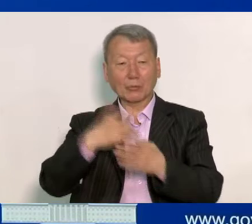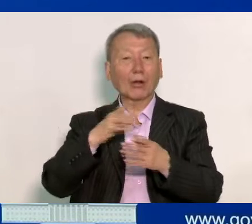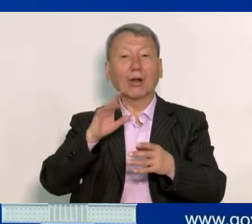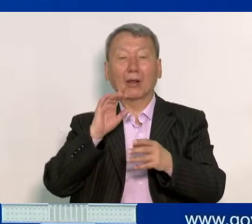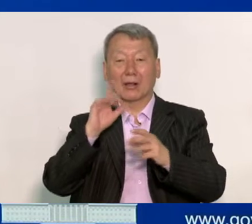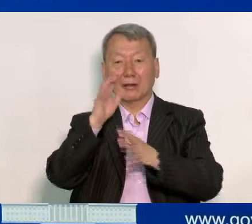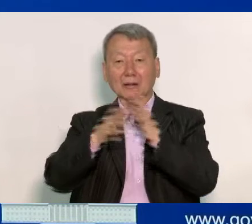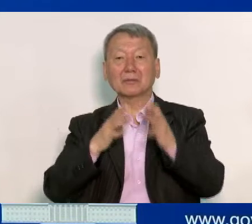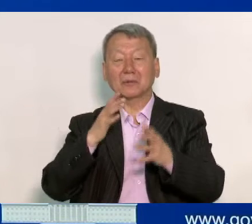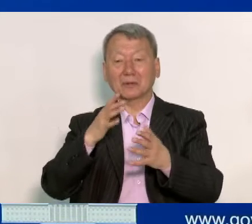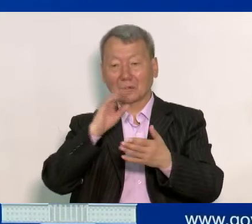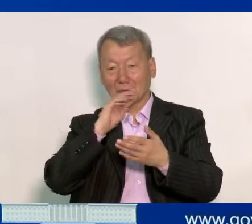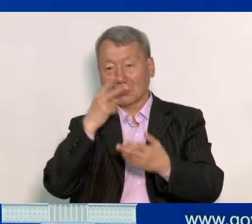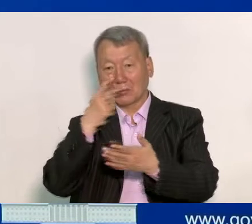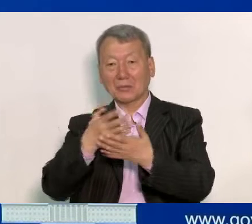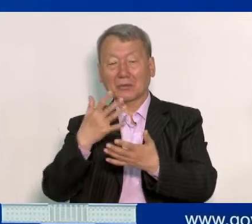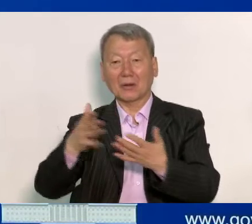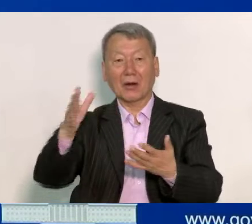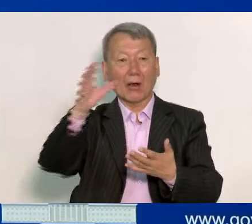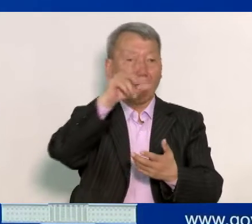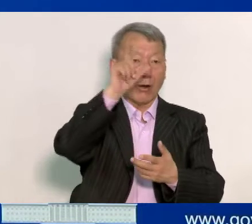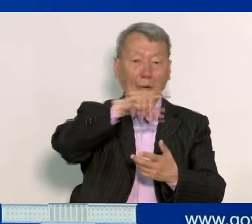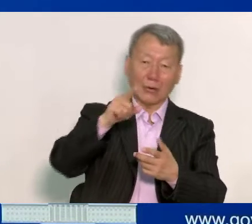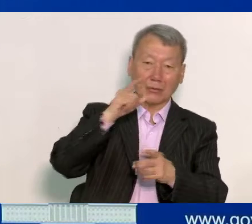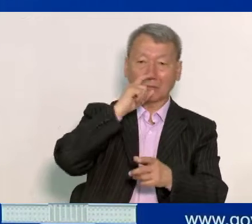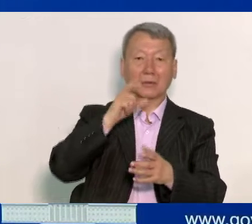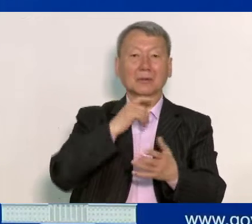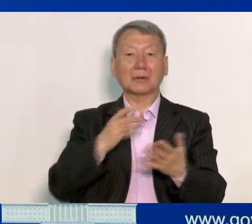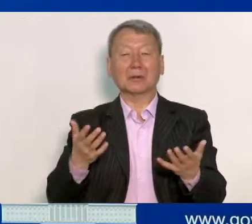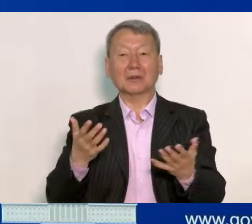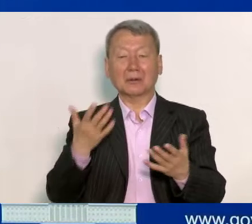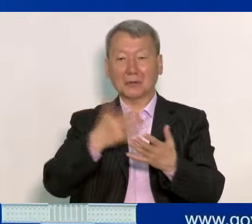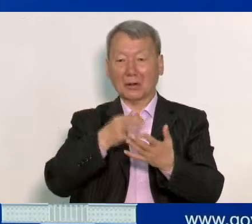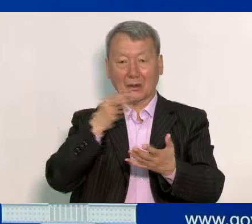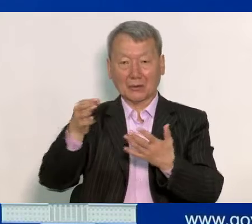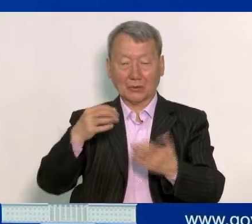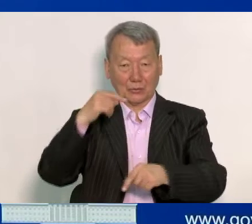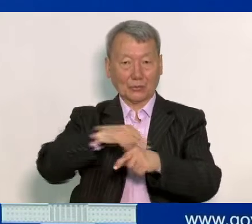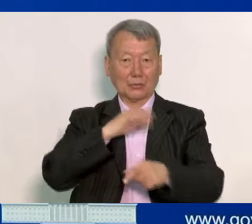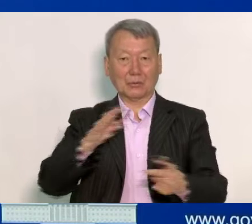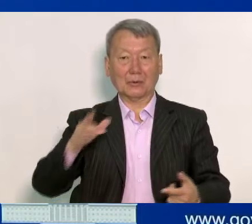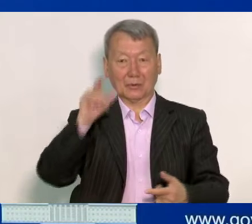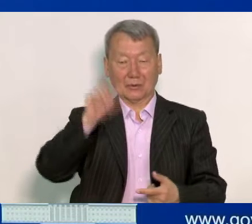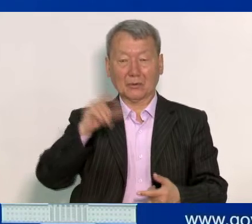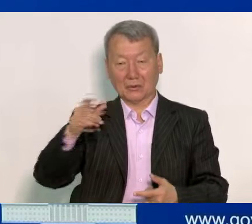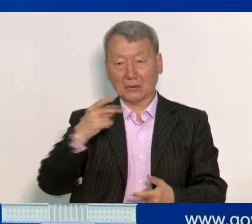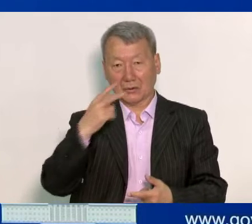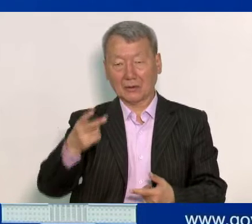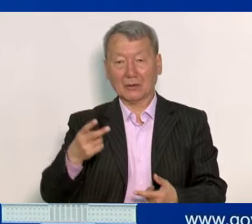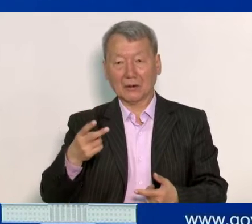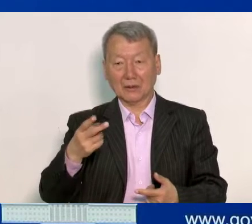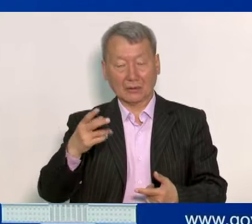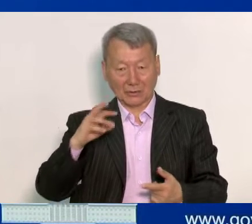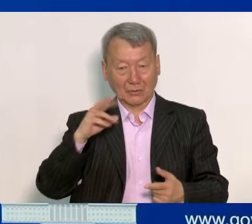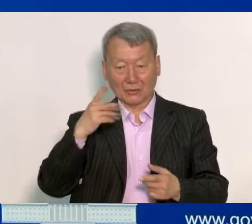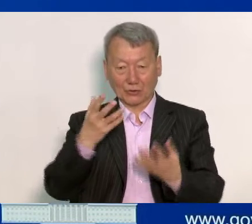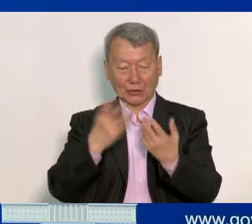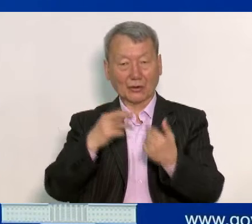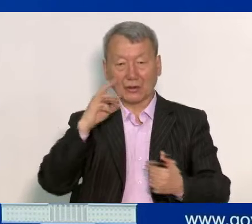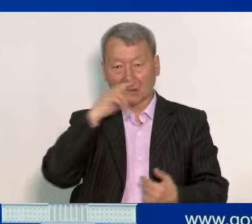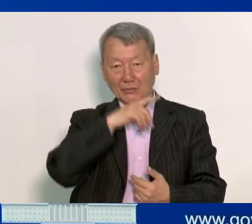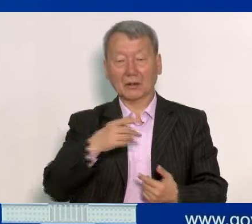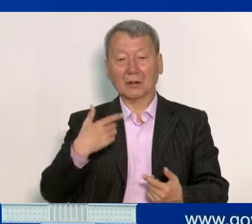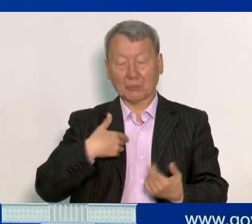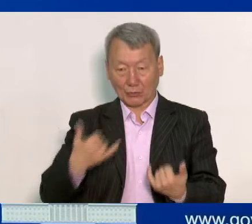дүрбөлөңгө салып эле анан ар ким эле ушул эч кандай жоопкерчиликти сезбей ушундай кылган туура эмес болду. Ал боюнча